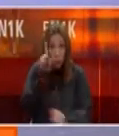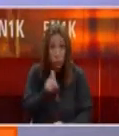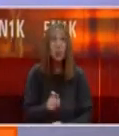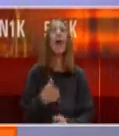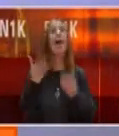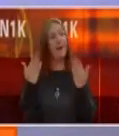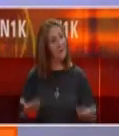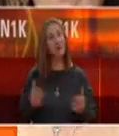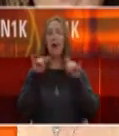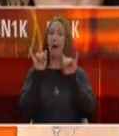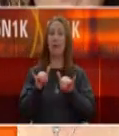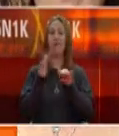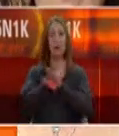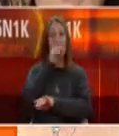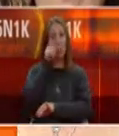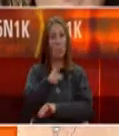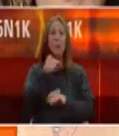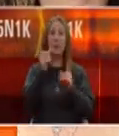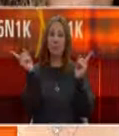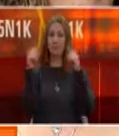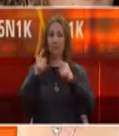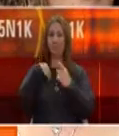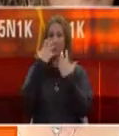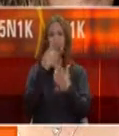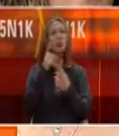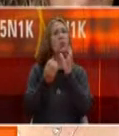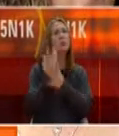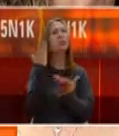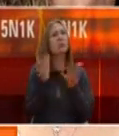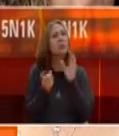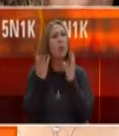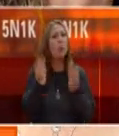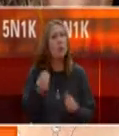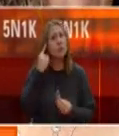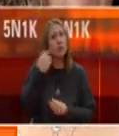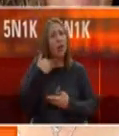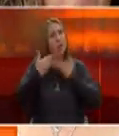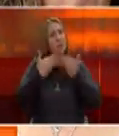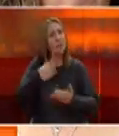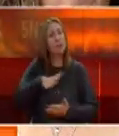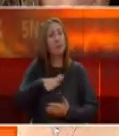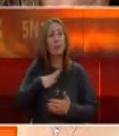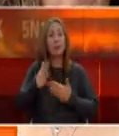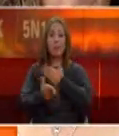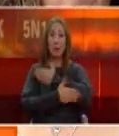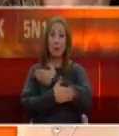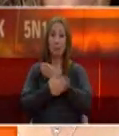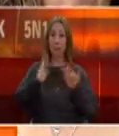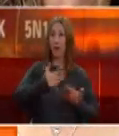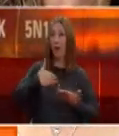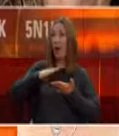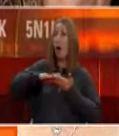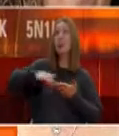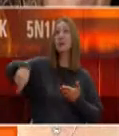Aynen öyle, sizi bir araya getiriyoruz. Bu sitenin kuruluşu nasıl gerçekleşti? Sitenin kuruluşunda yardımsever,